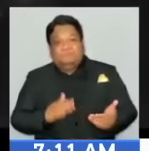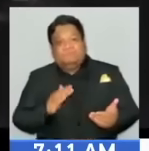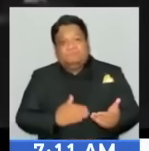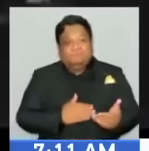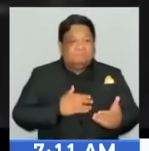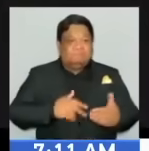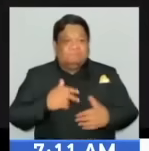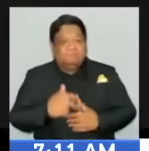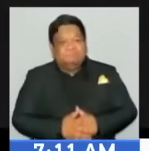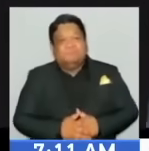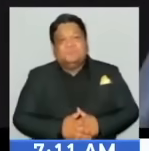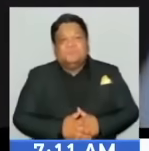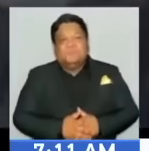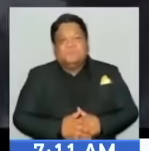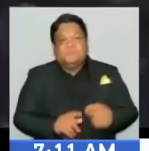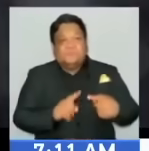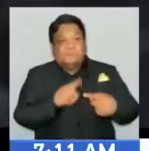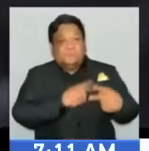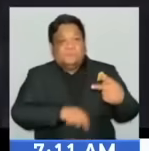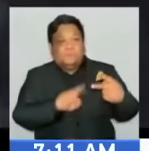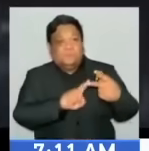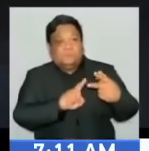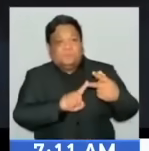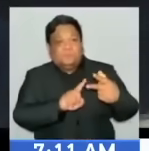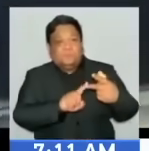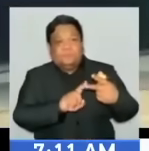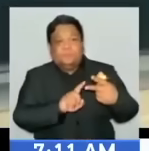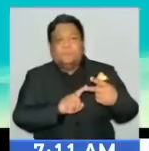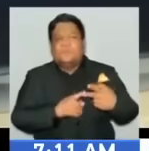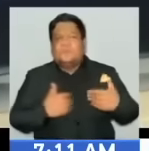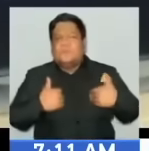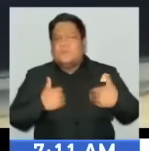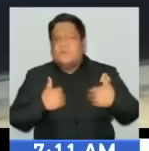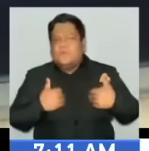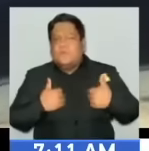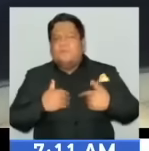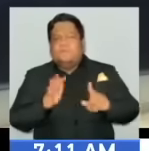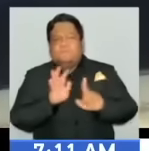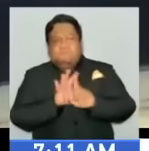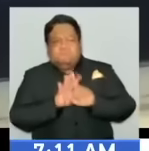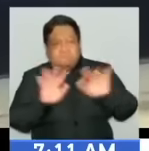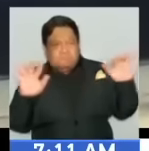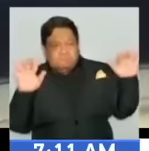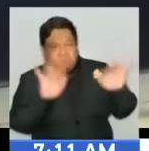At Up Down na umani ng milyong-milyong views online.